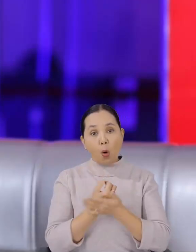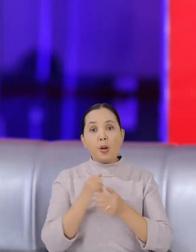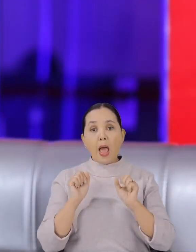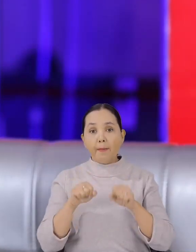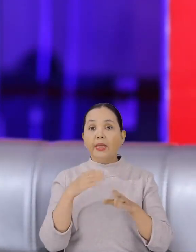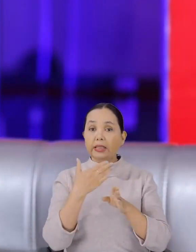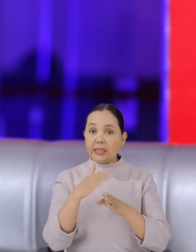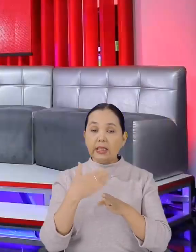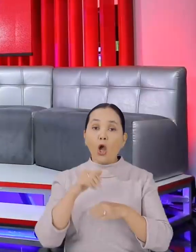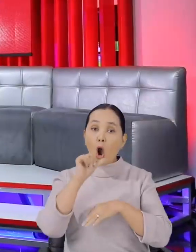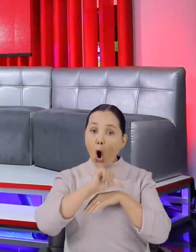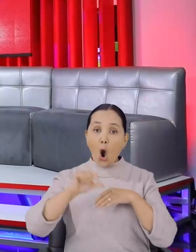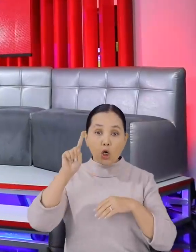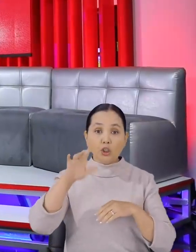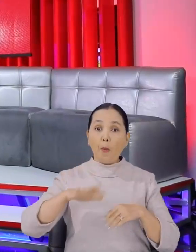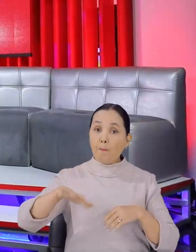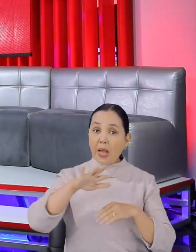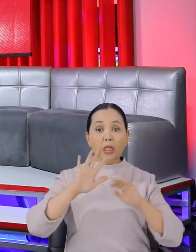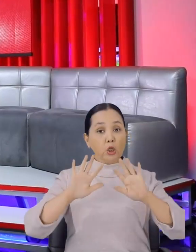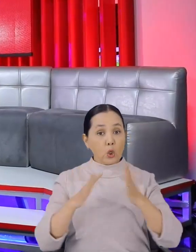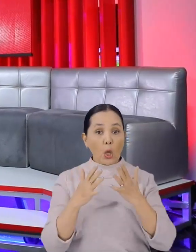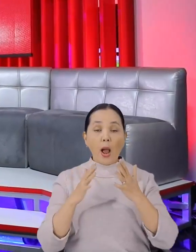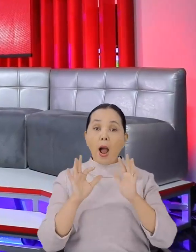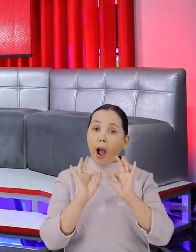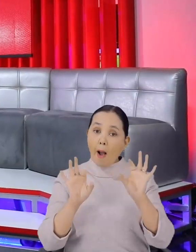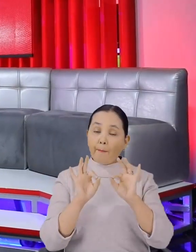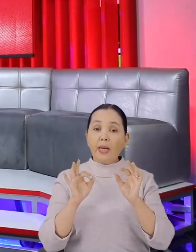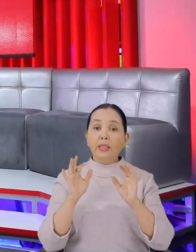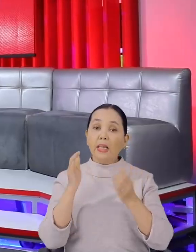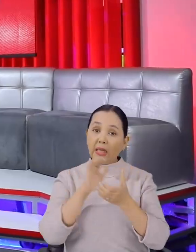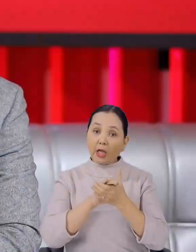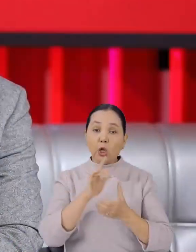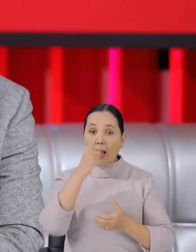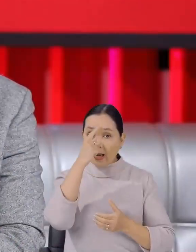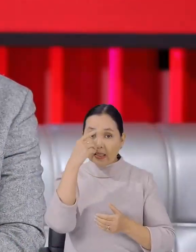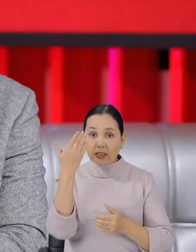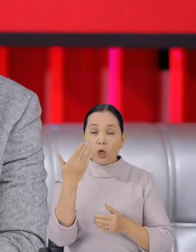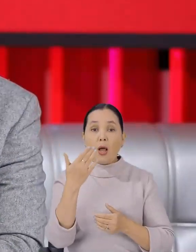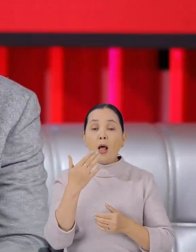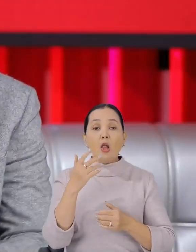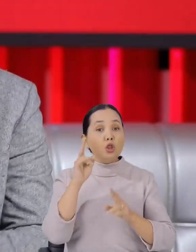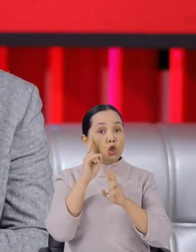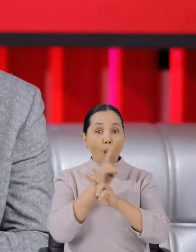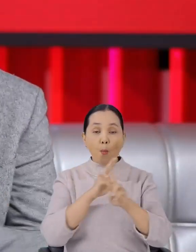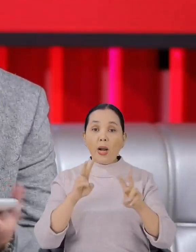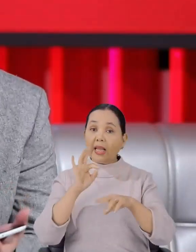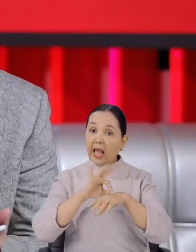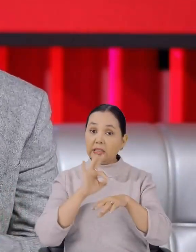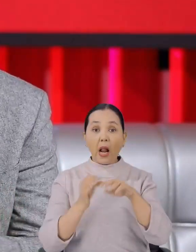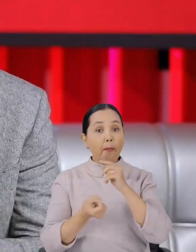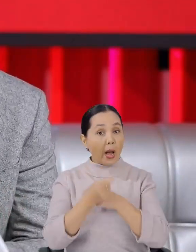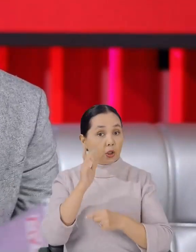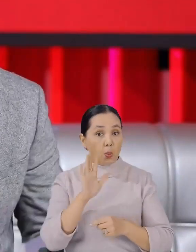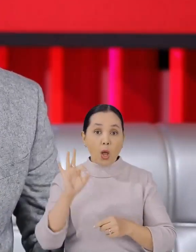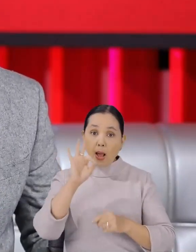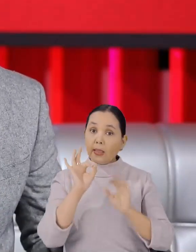topilyapti asta-sekin. Xorij maydonida kuzatilayotgan xabarlar bilan tanishish fursatidamiz. Hindistonda noma'lum kasallik paydo